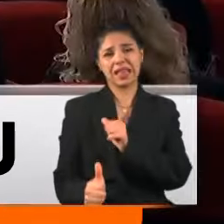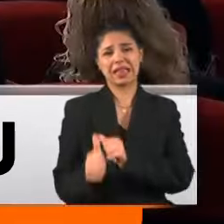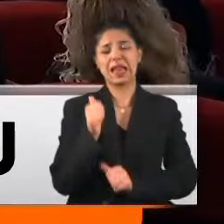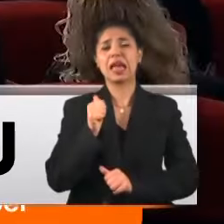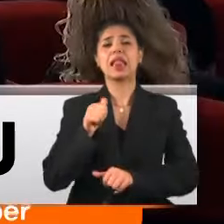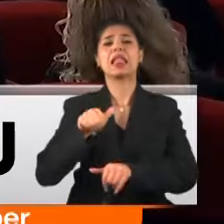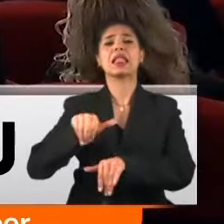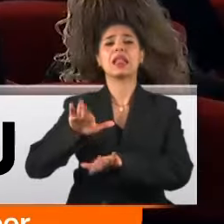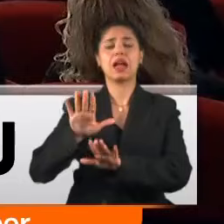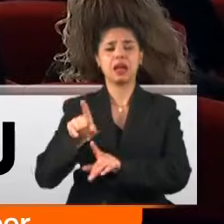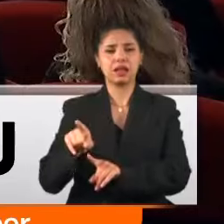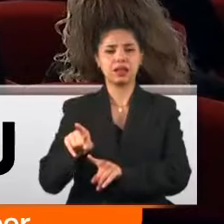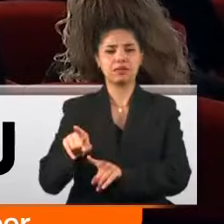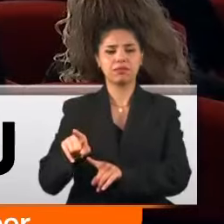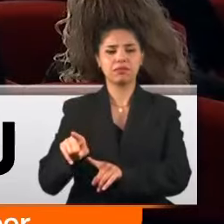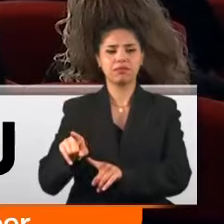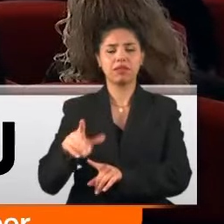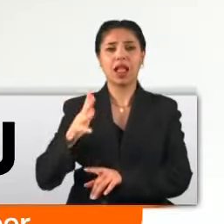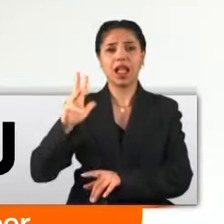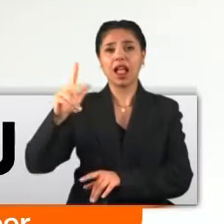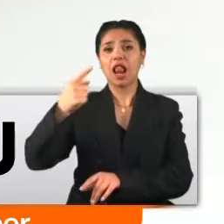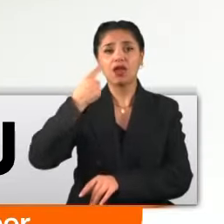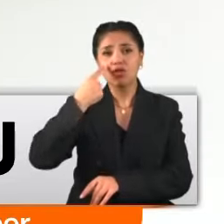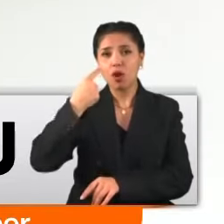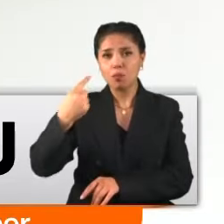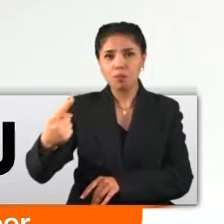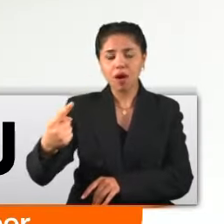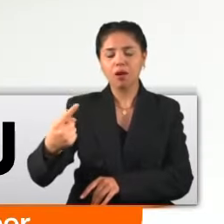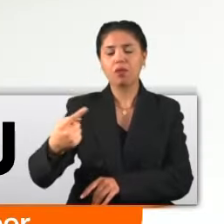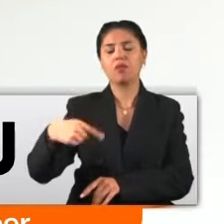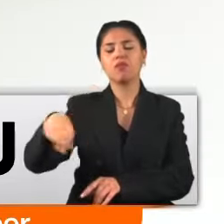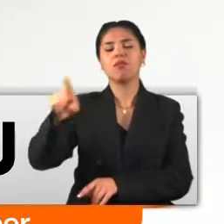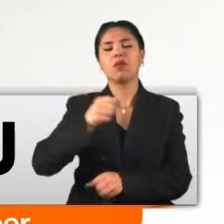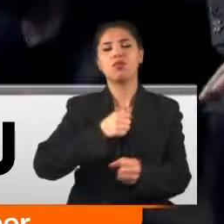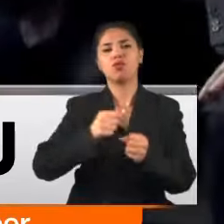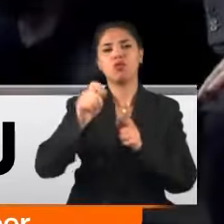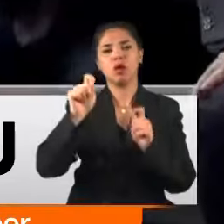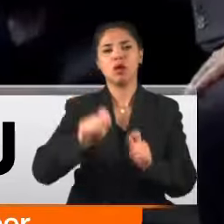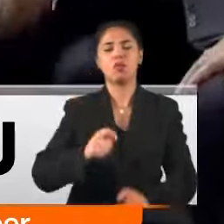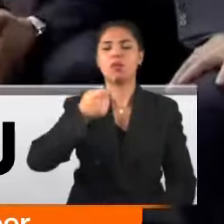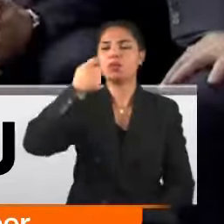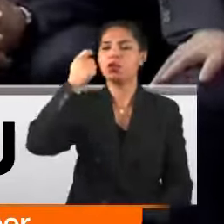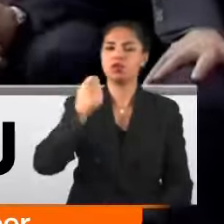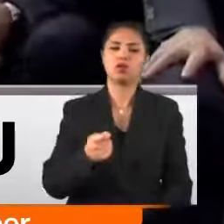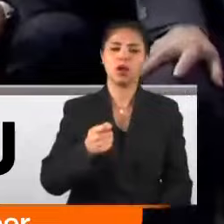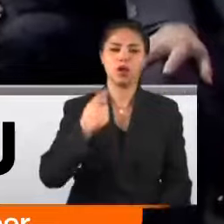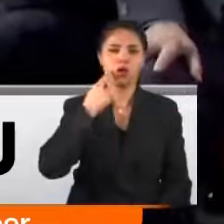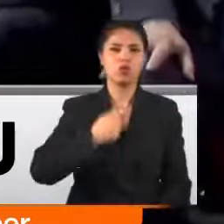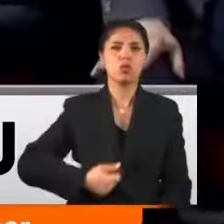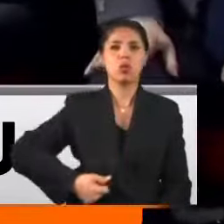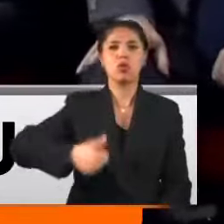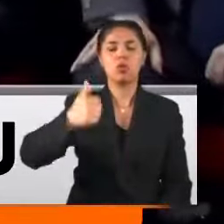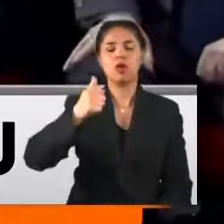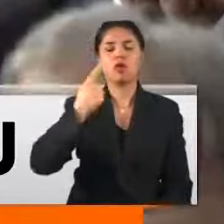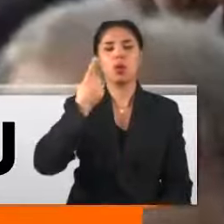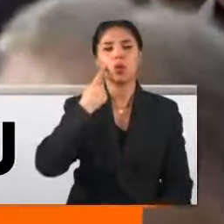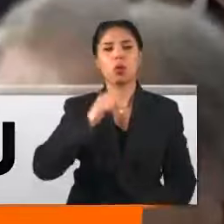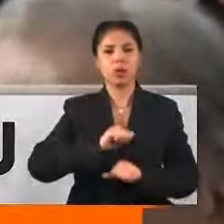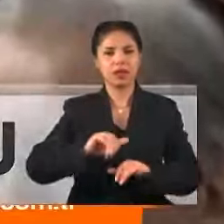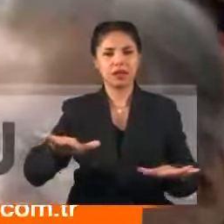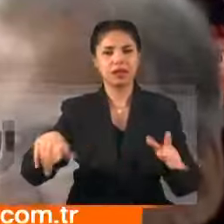yerine önümüze bakmanın mücadelesini vermemiz şart. Cumhurbaşkanlığı hükümet sistemiyle başlayan